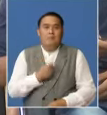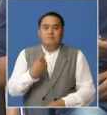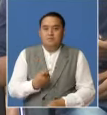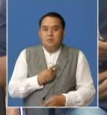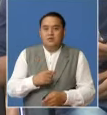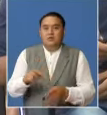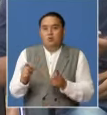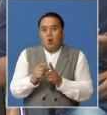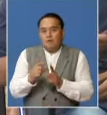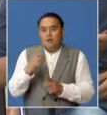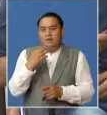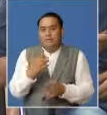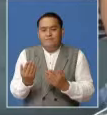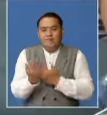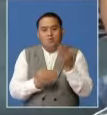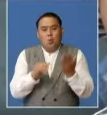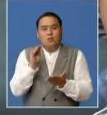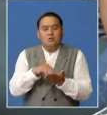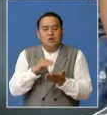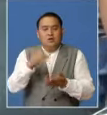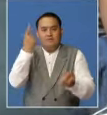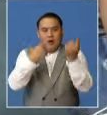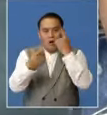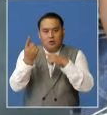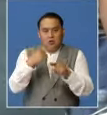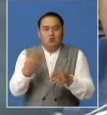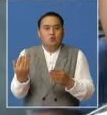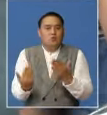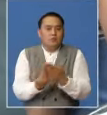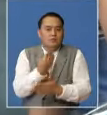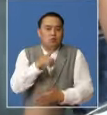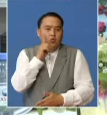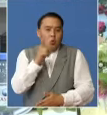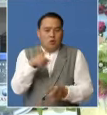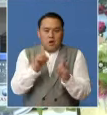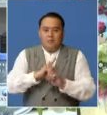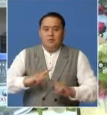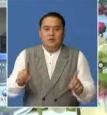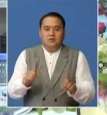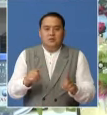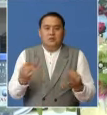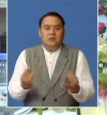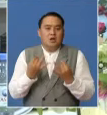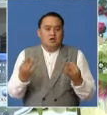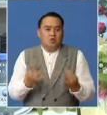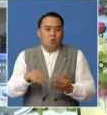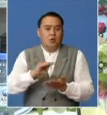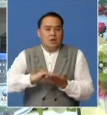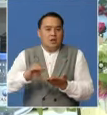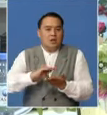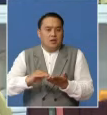Помимо этого, мастера слова высоко ценят фантазию своих юных наследователей. Необычные обороты и захватывающие сюжетные